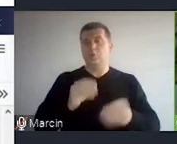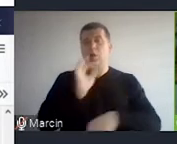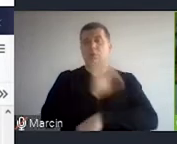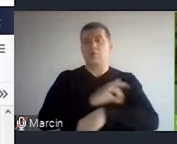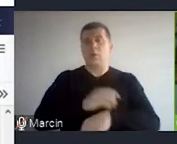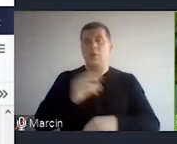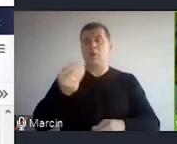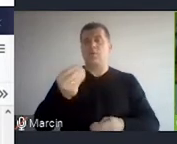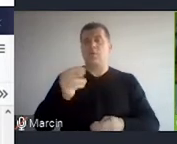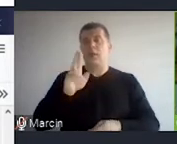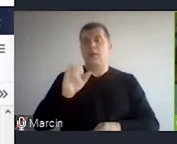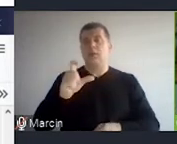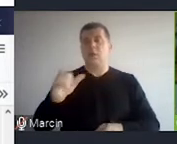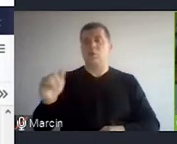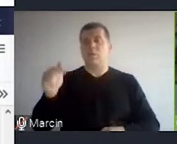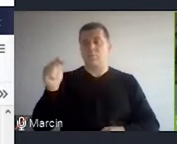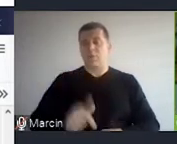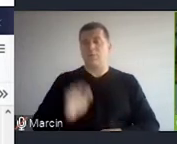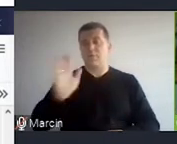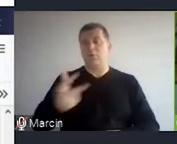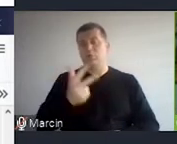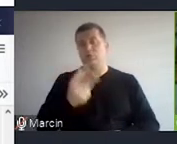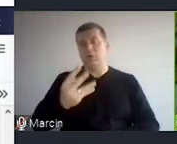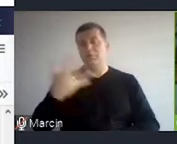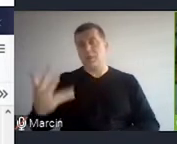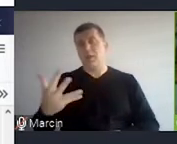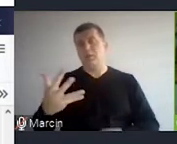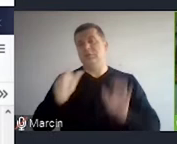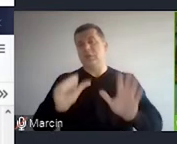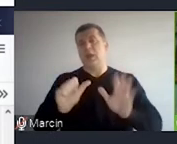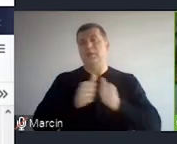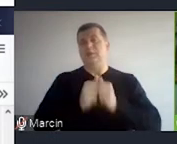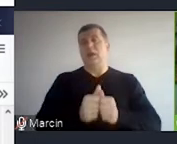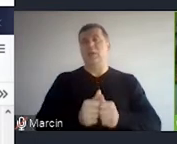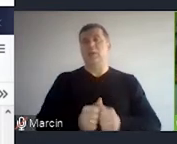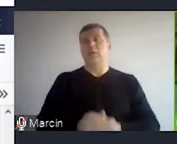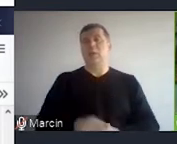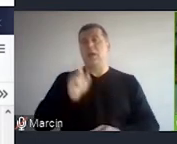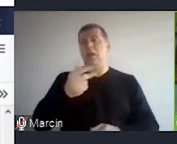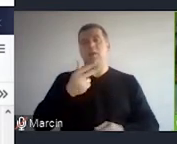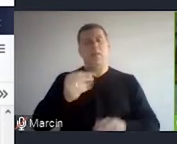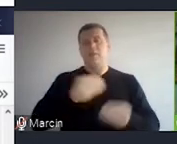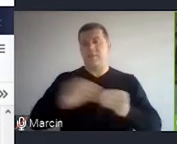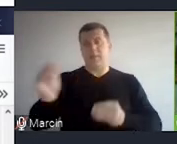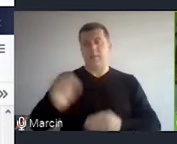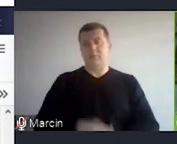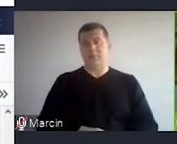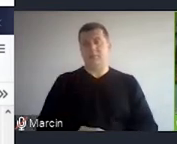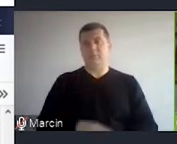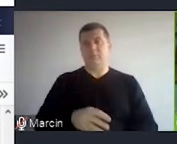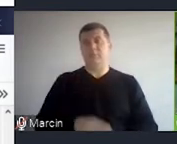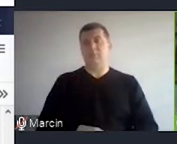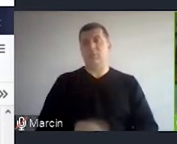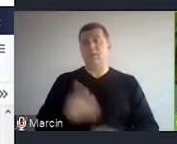kwotami ryczałtowymi powinien mieć 3, 4, 5, może 6 zadań, ale absolutnie nie więcej.